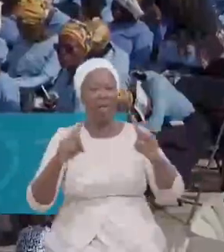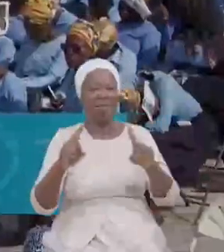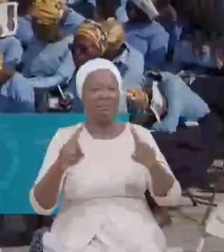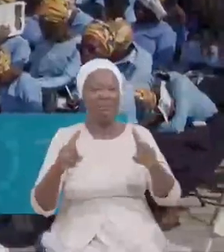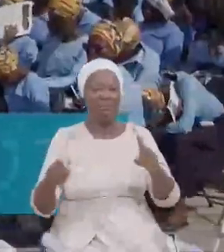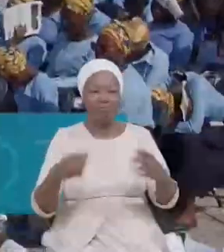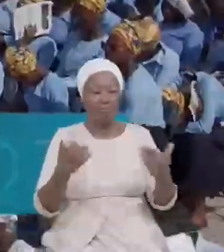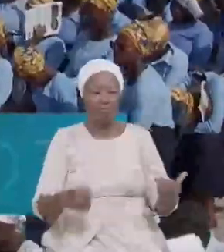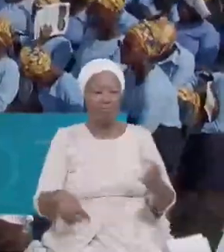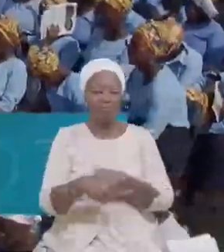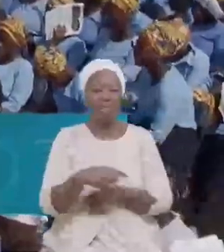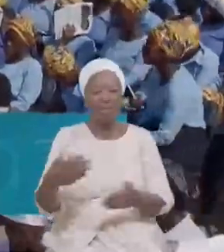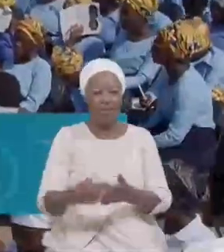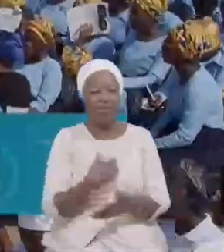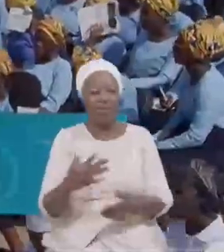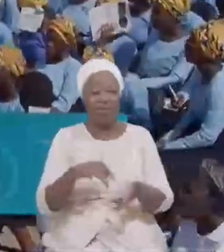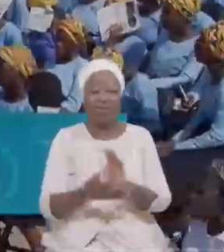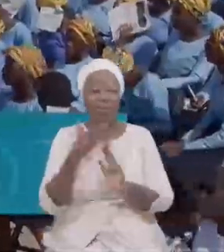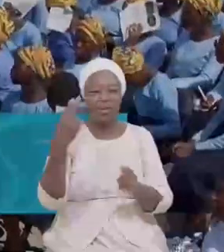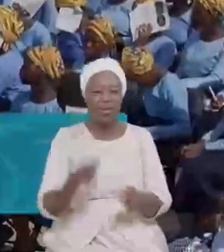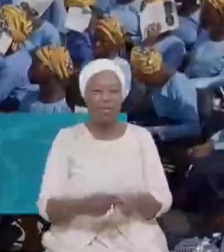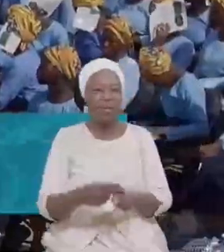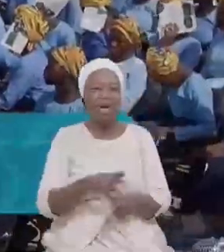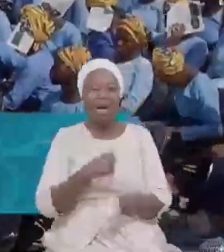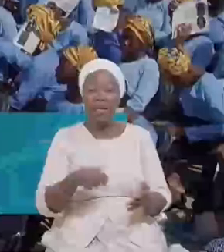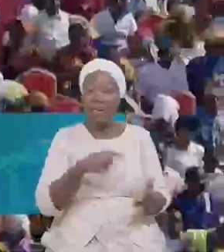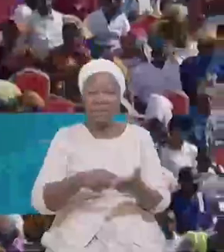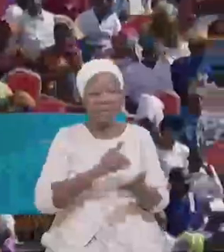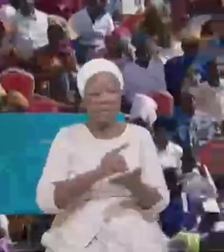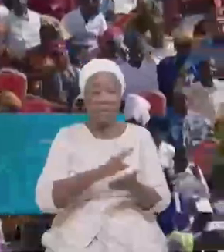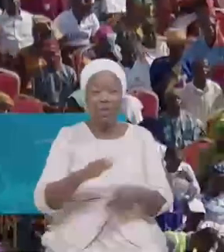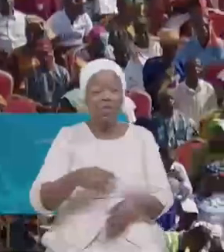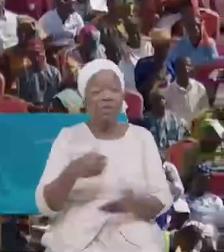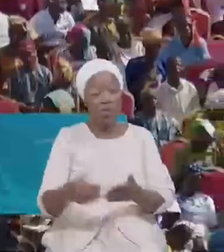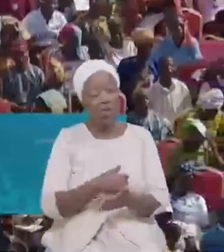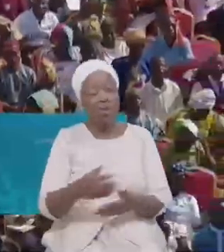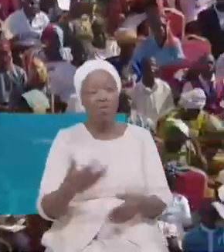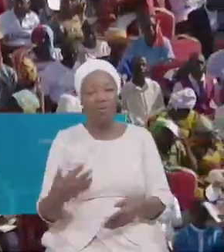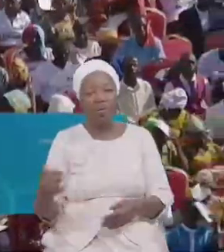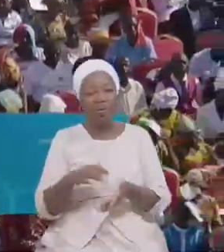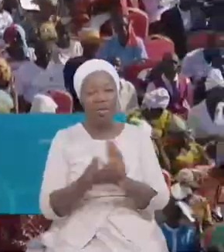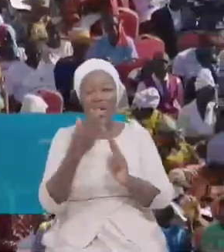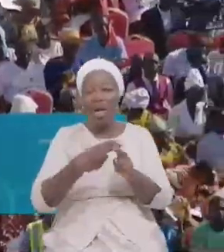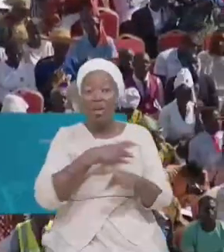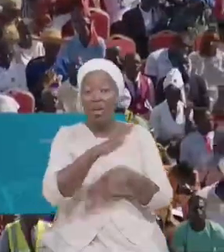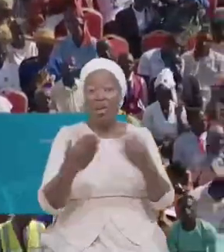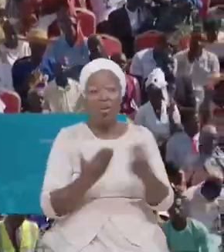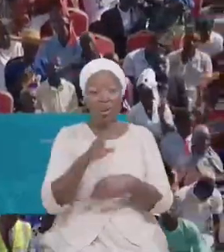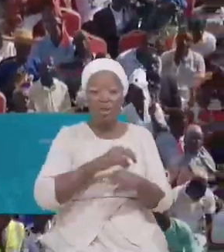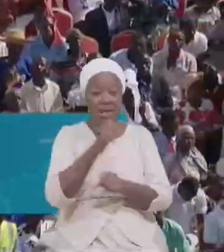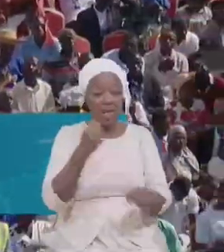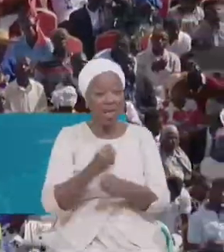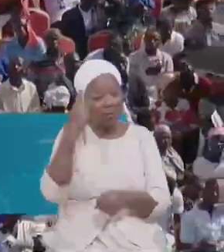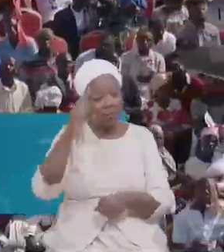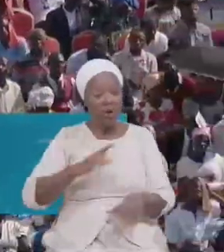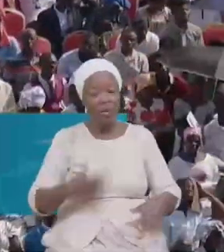Aujourd'hui, de nouvelles choses, et cette semaine, nouvelles choses, pour le reste de l'année, pour nos vies, de